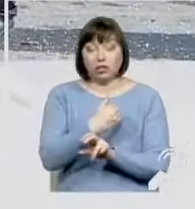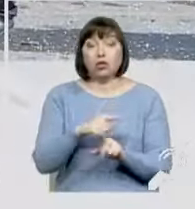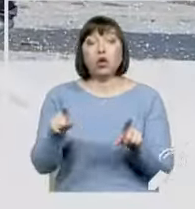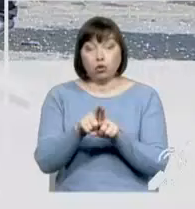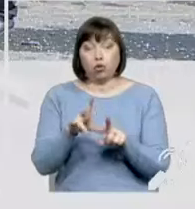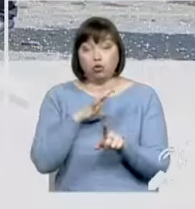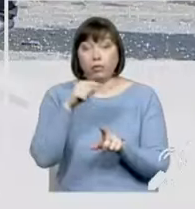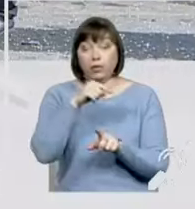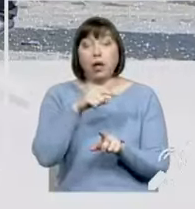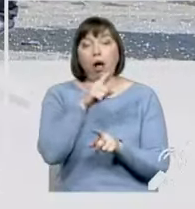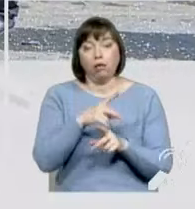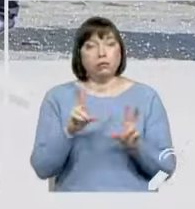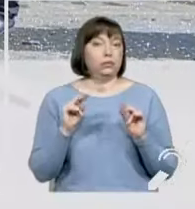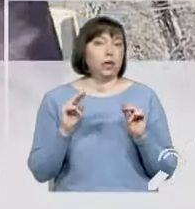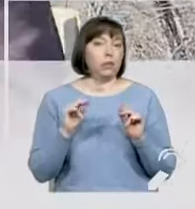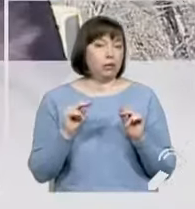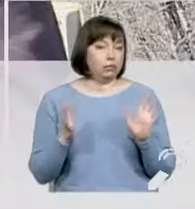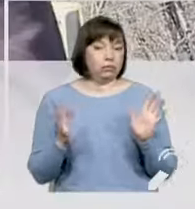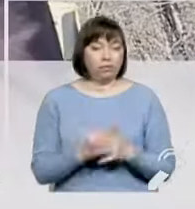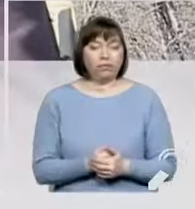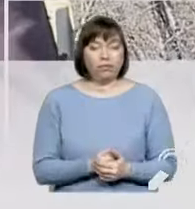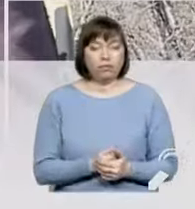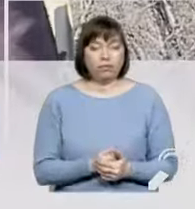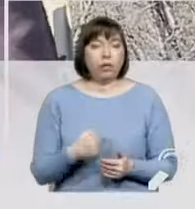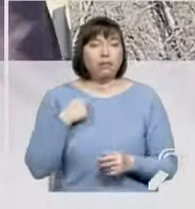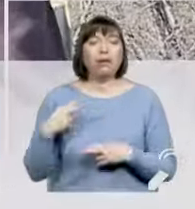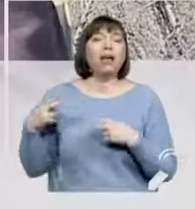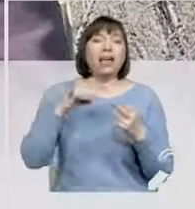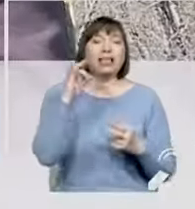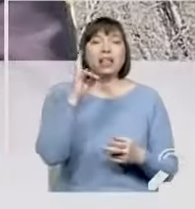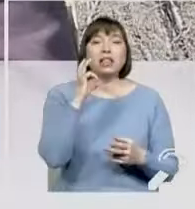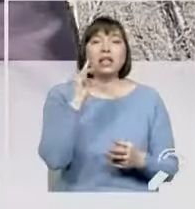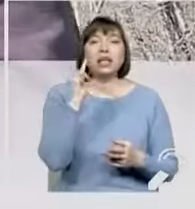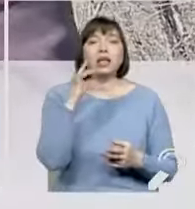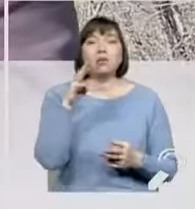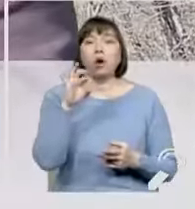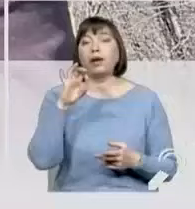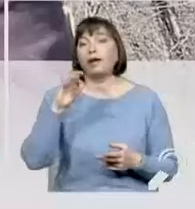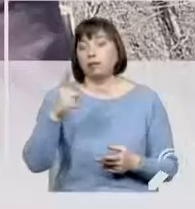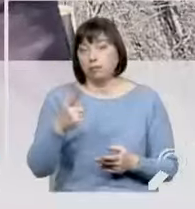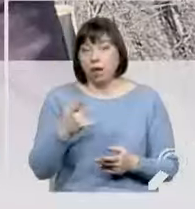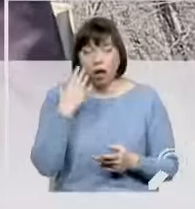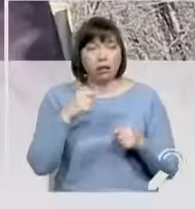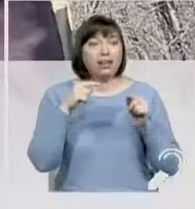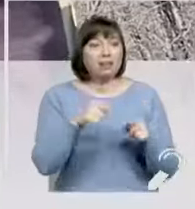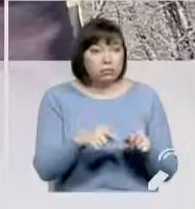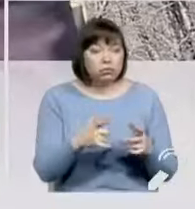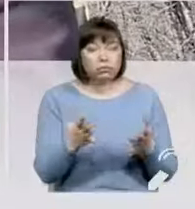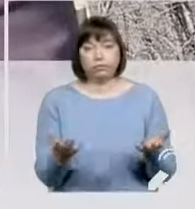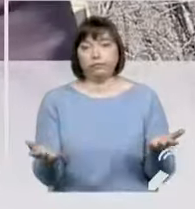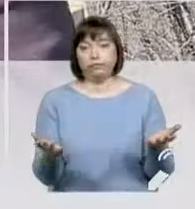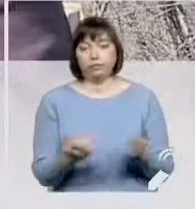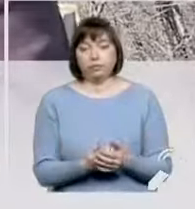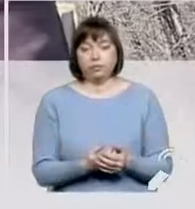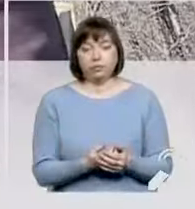în mașina lovită, a scăpat ca prin minune. Ne-am pornit la Nimorel și când a ieșit Ian, i-am stat aici.